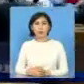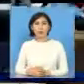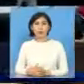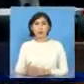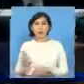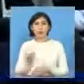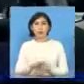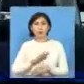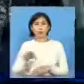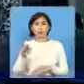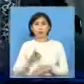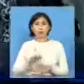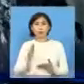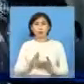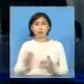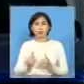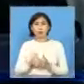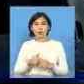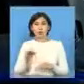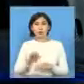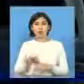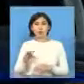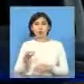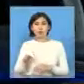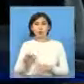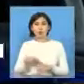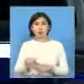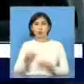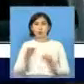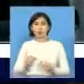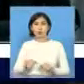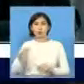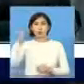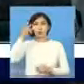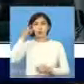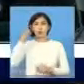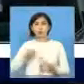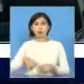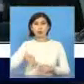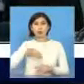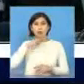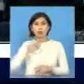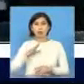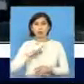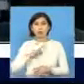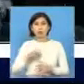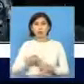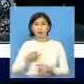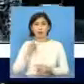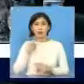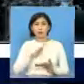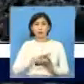Чтобы не заразиться, находясь рядом с больным ОРВИ или же гриппом, мы порой думаем, что достаточно попрызгать антисептиком